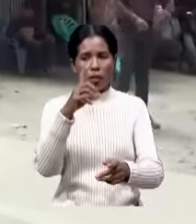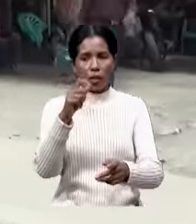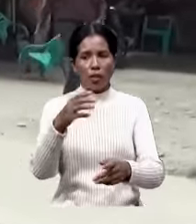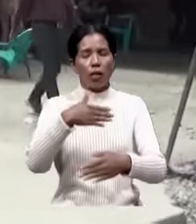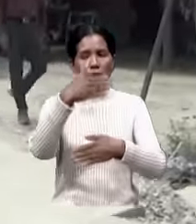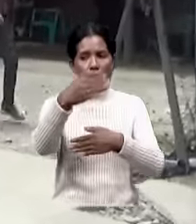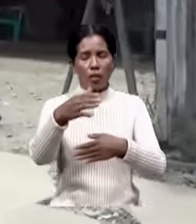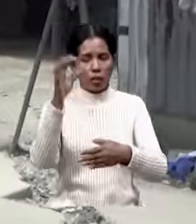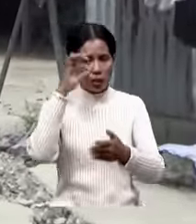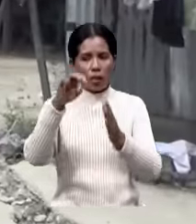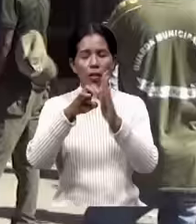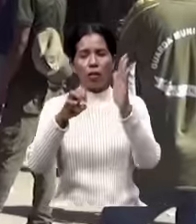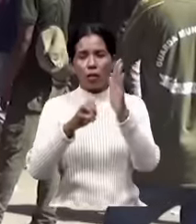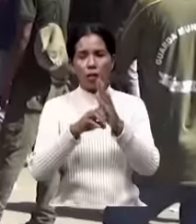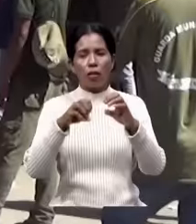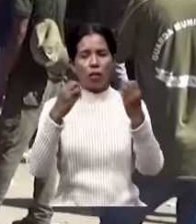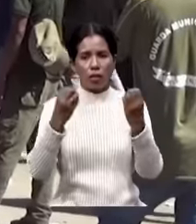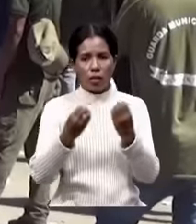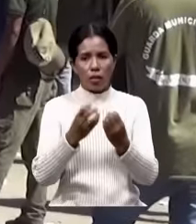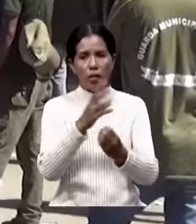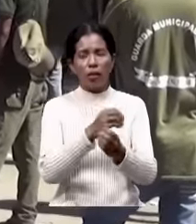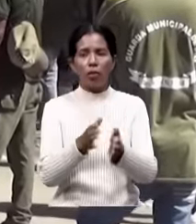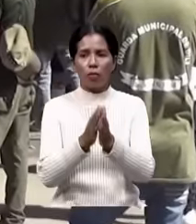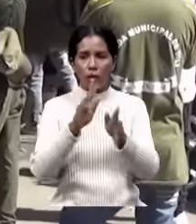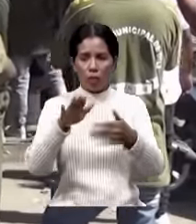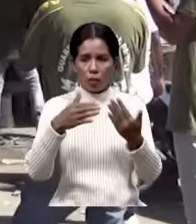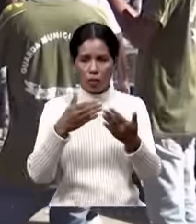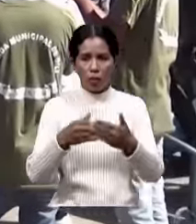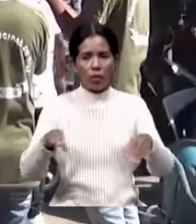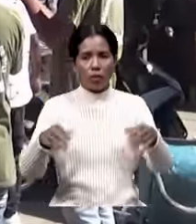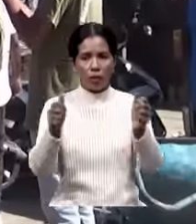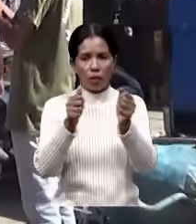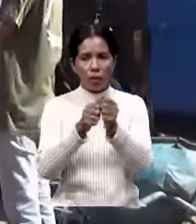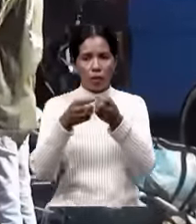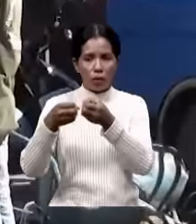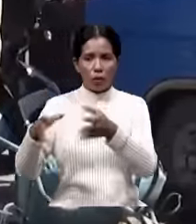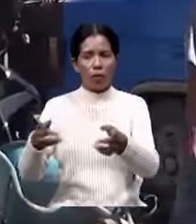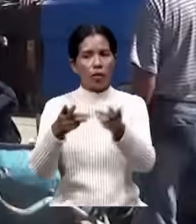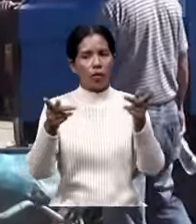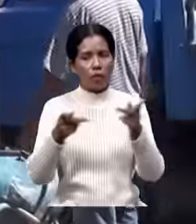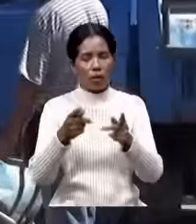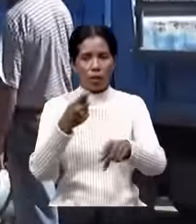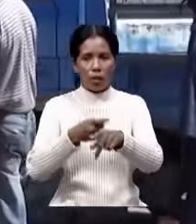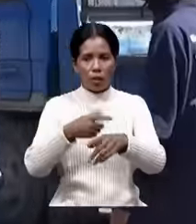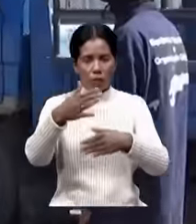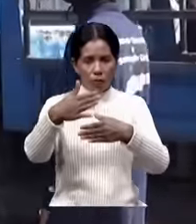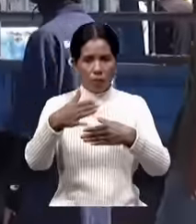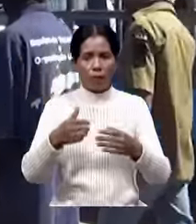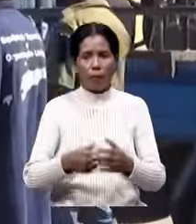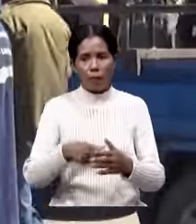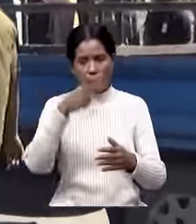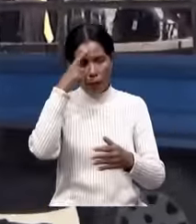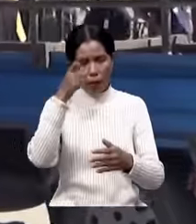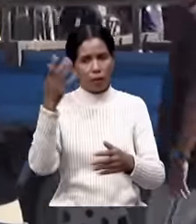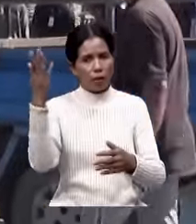sekretario estado asunto toponimia no organização urbana usu komunidade sila tu kopera o di hamamu fatin refera ia tempo badak. Vision, tambah ini bane